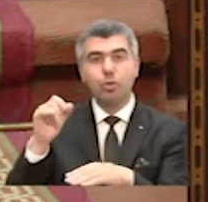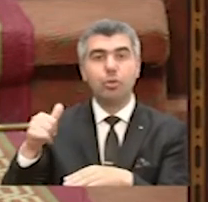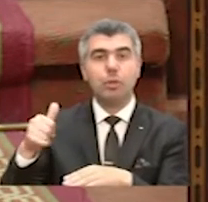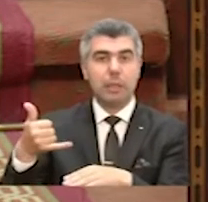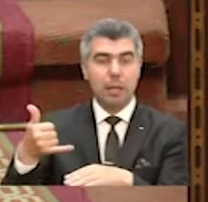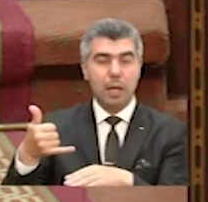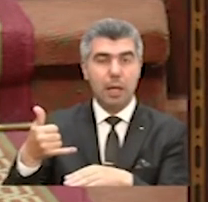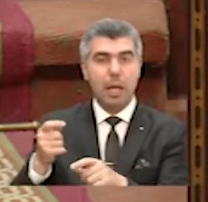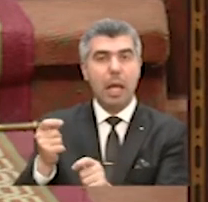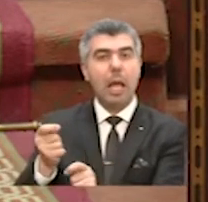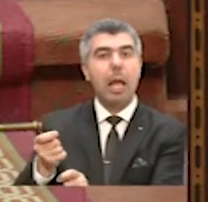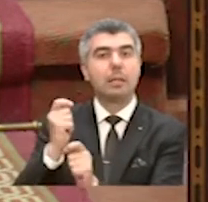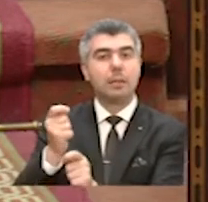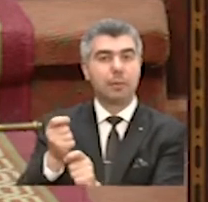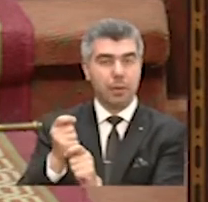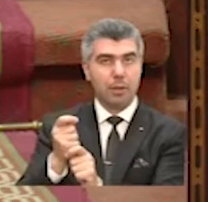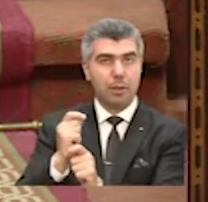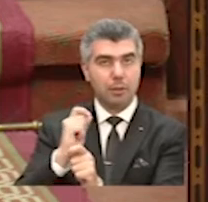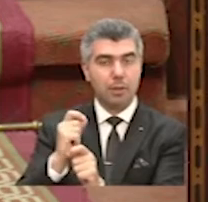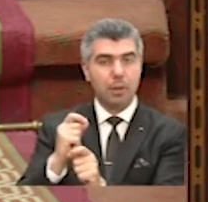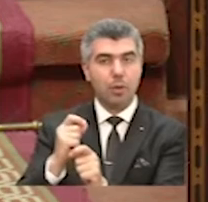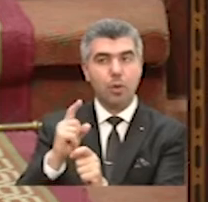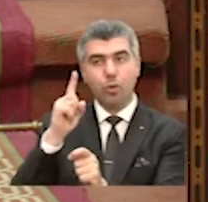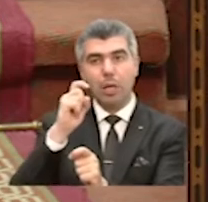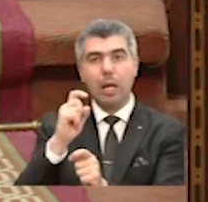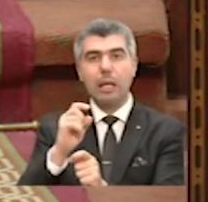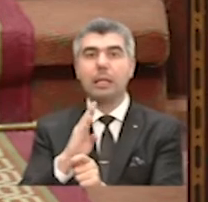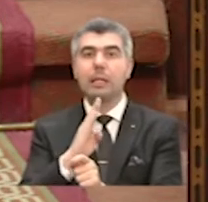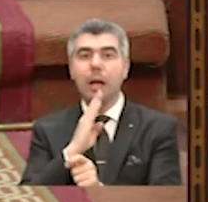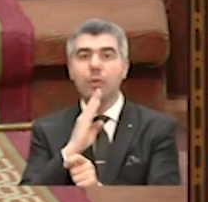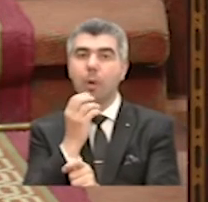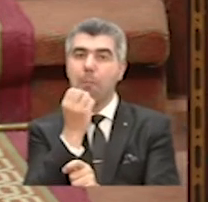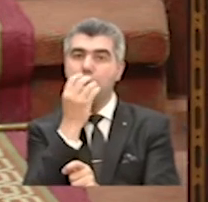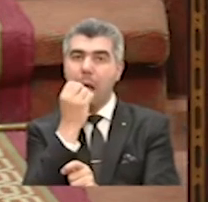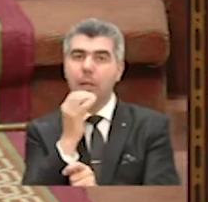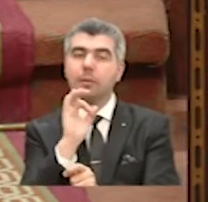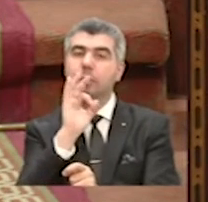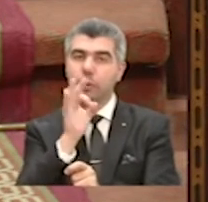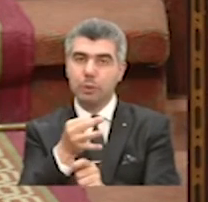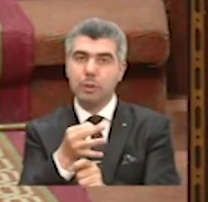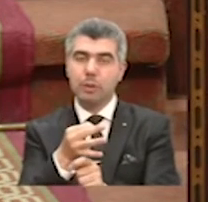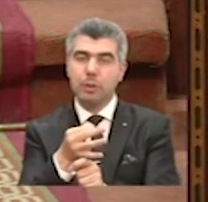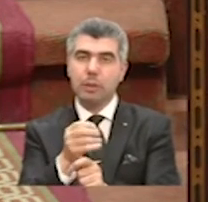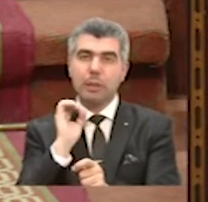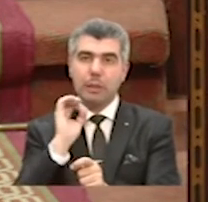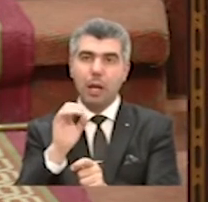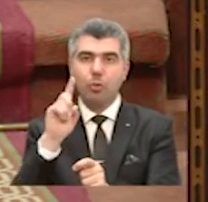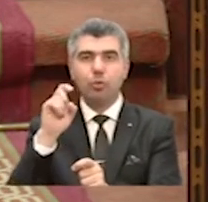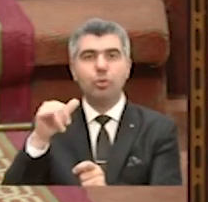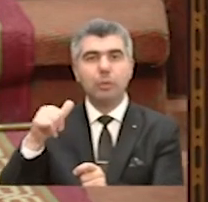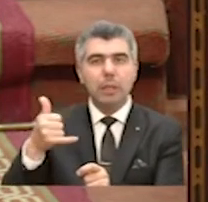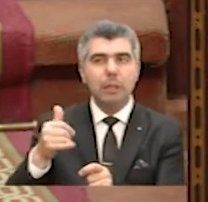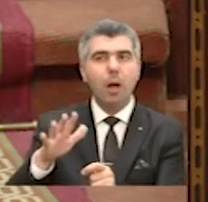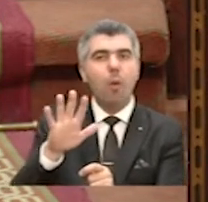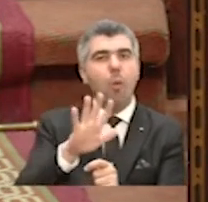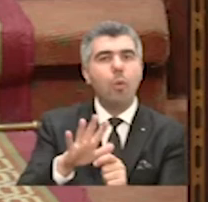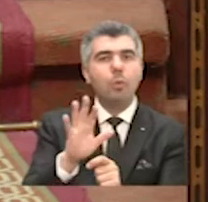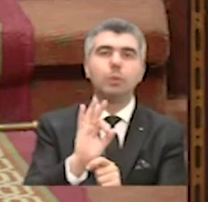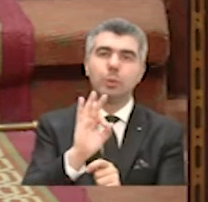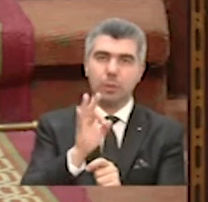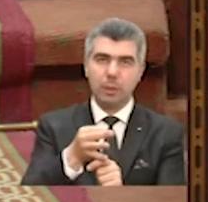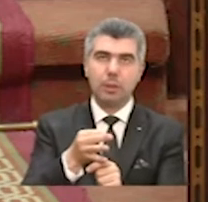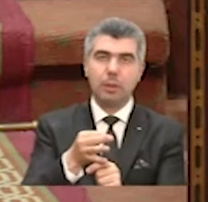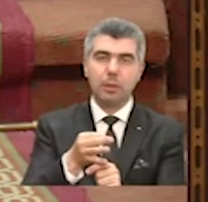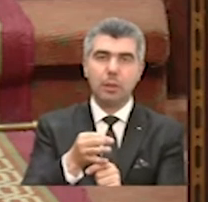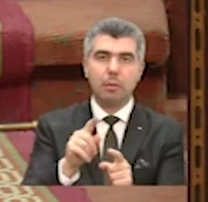وبالنسبة للأسفي اللي غيكونوا جاهزين في دجنبر ومارس المقبل، وبالتالي بالنسبة لسيدي بنور والنقاط اللي طرحتيو راه غتكون عندنا إمكانية